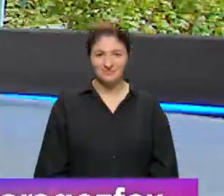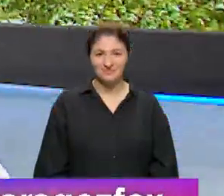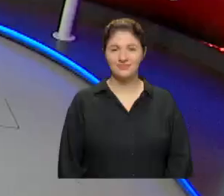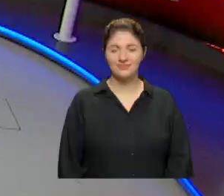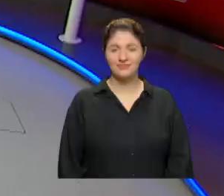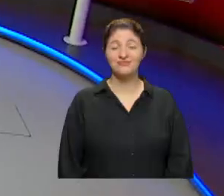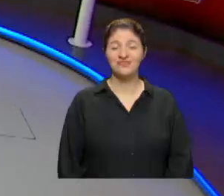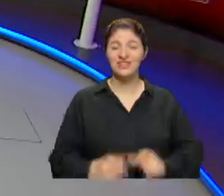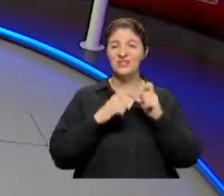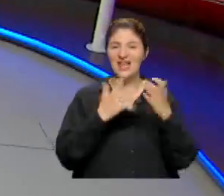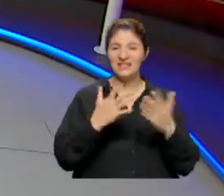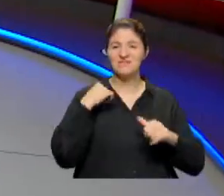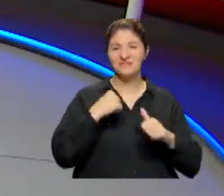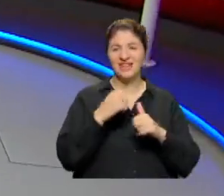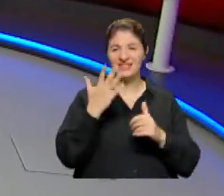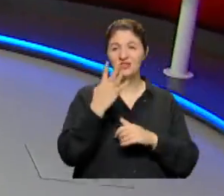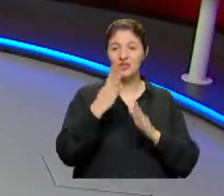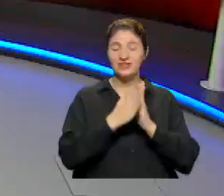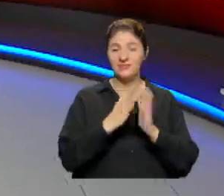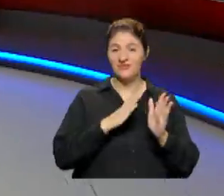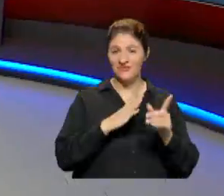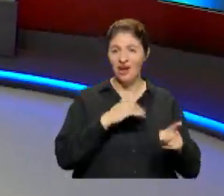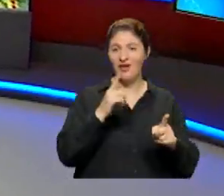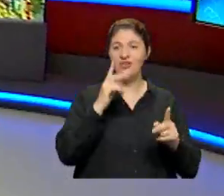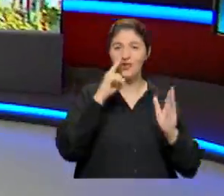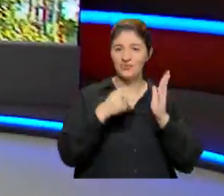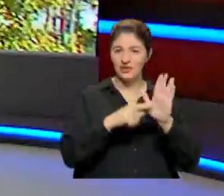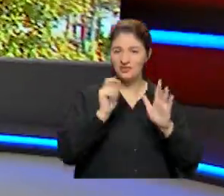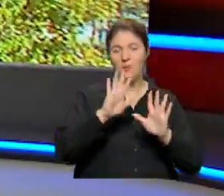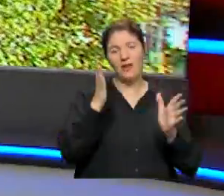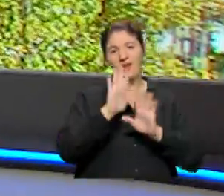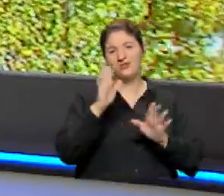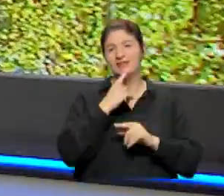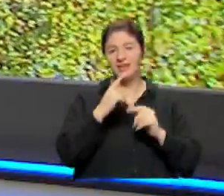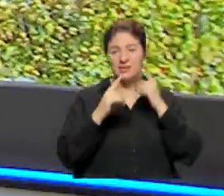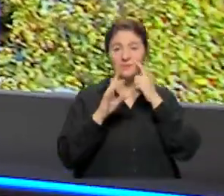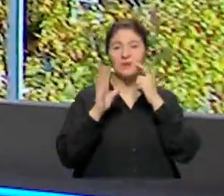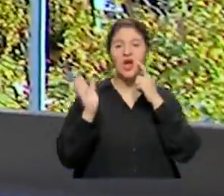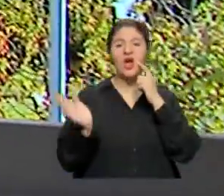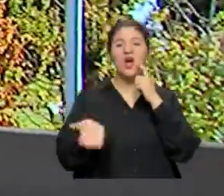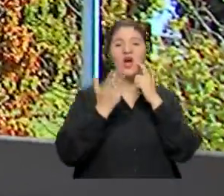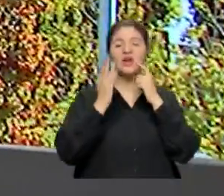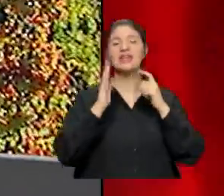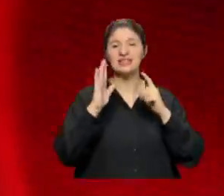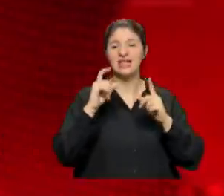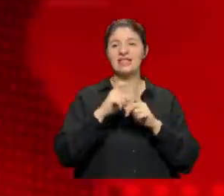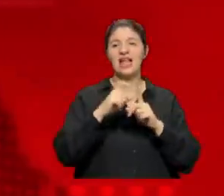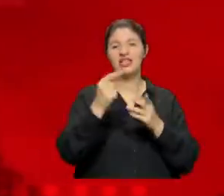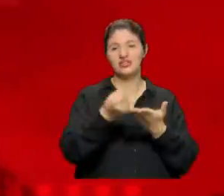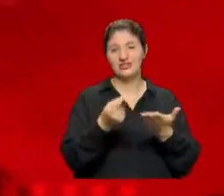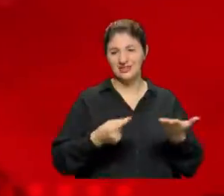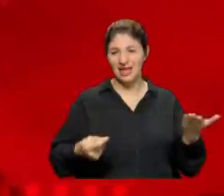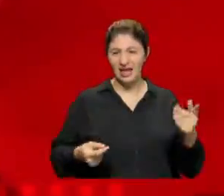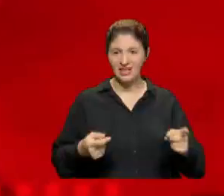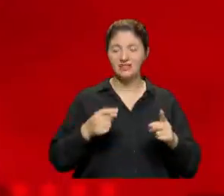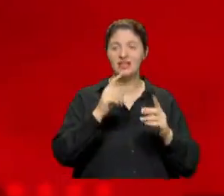Reklam Günaydın bir kez daha DT kitabımız var onları gösterelim öyle vedalaşalım öylesine diyalektik dizeler Sedat